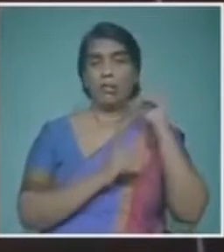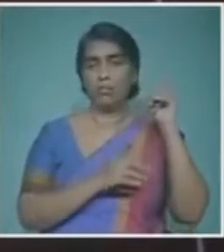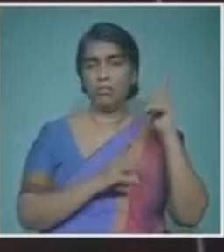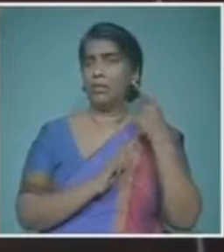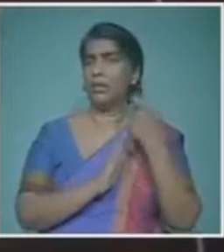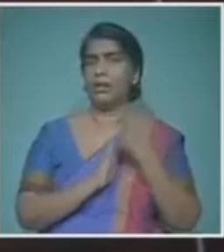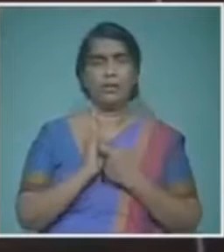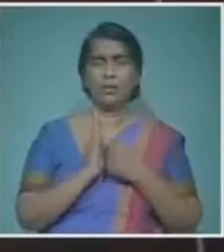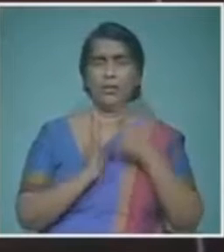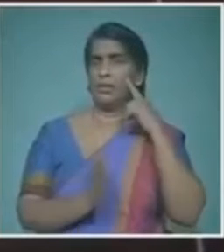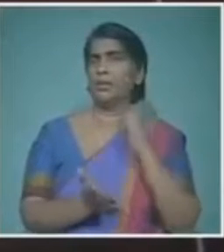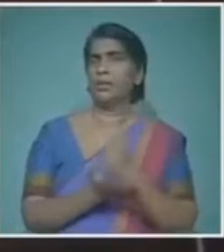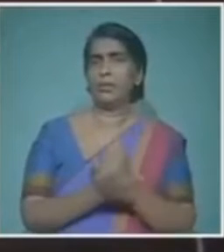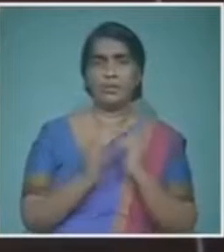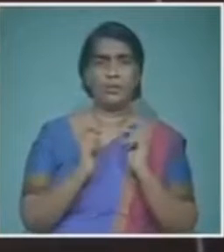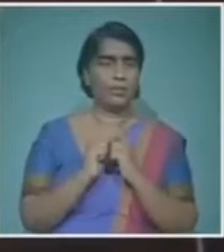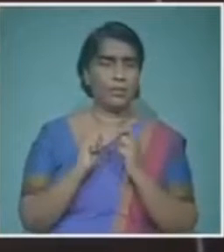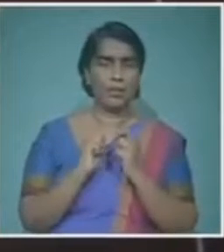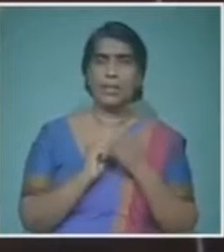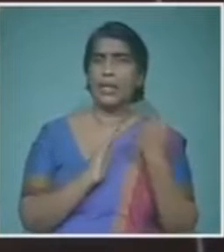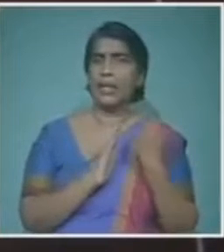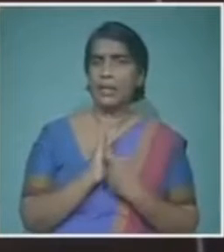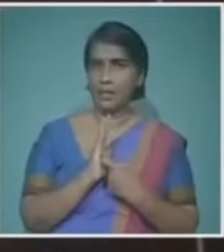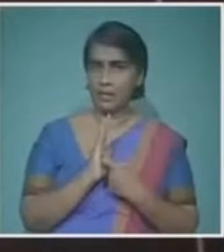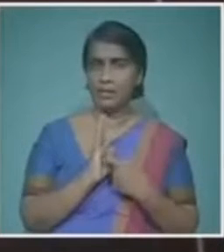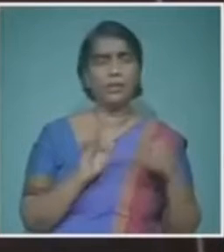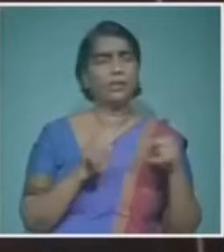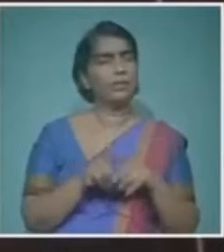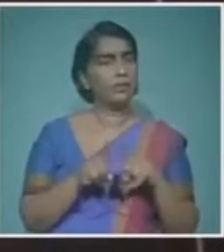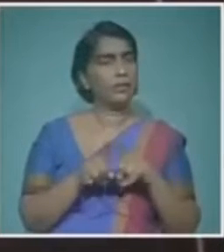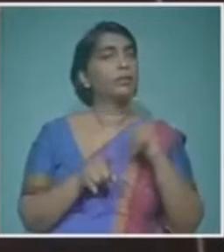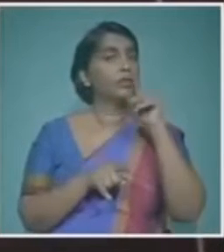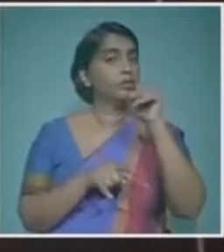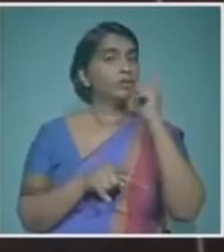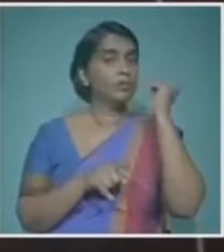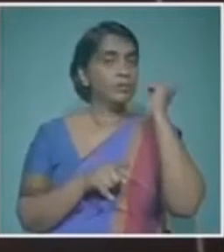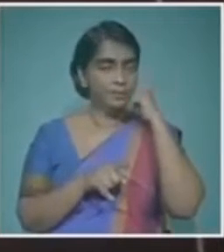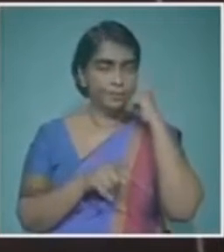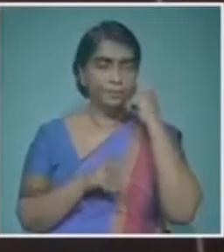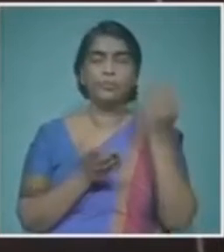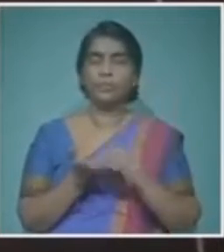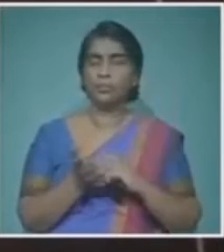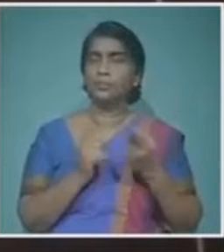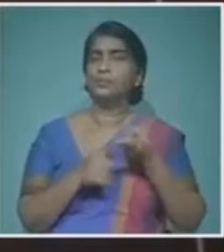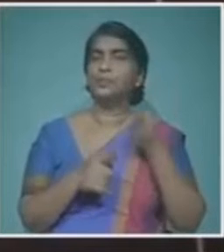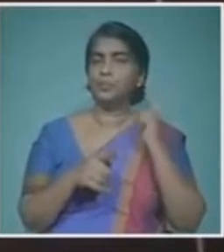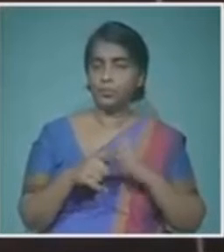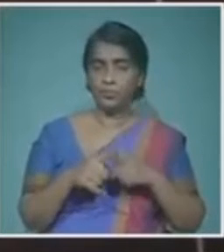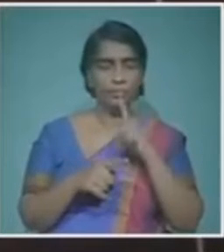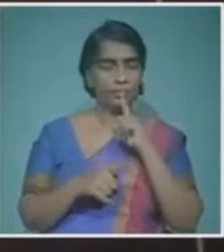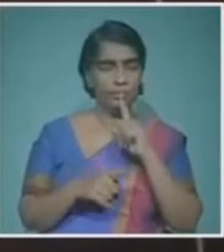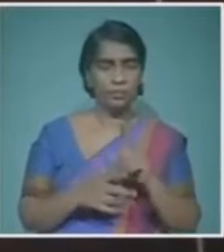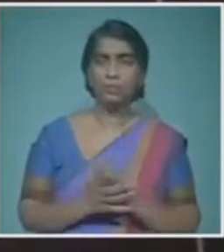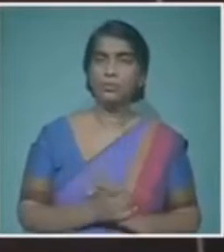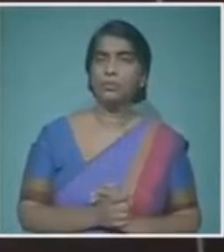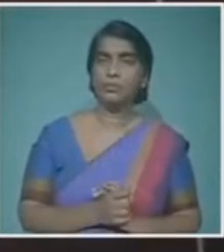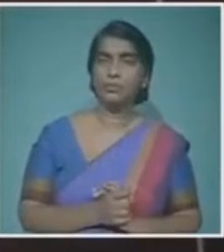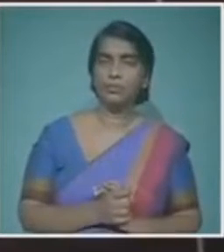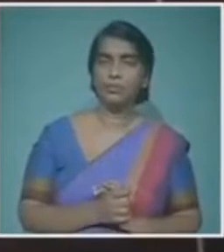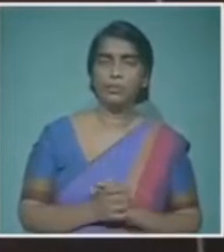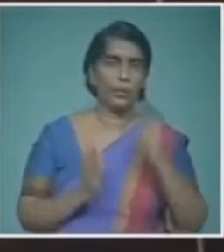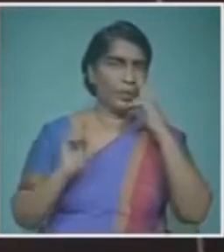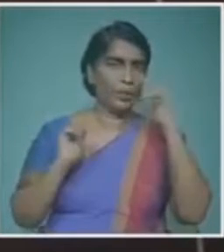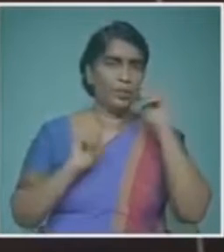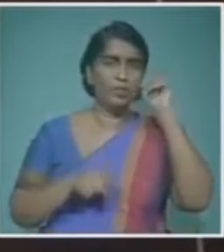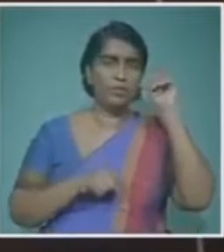வந்து முக்கியமான காரணம் நம்மளோட பிரிவினம். இப்ப நான் இன்னொரு உதாரணம் தரேன். நிறைய பேர் நினைக்கிறாங்க மலையக மக்கள்னா நுரையீரல் மட்டும்தான் வாழ்றாங்க,